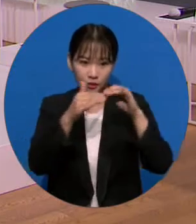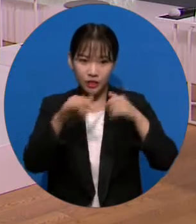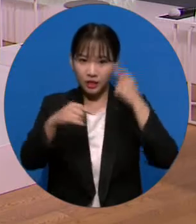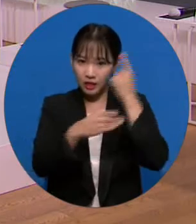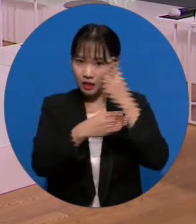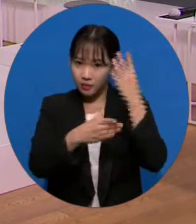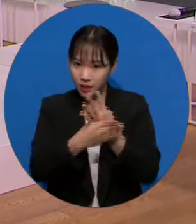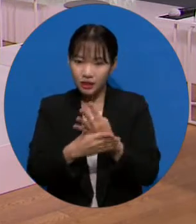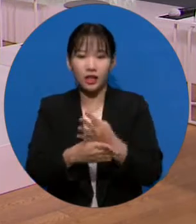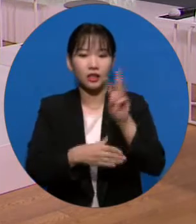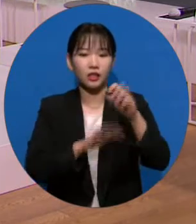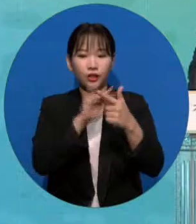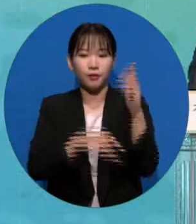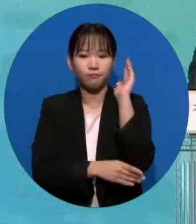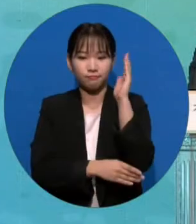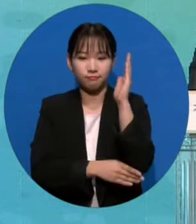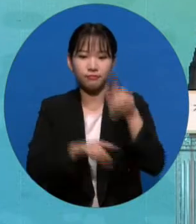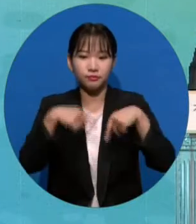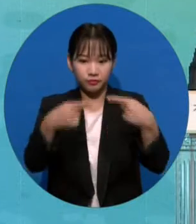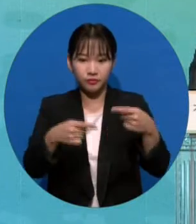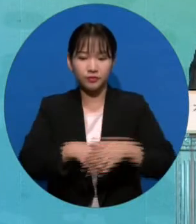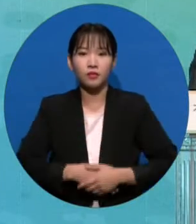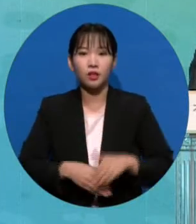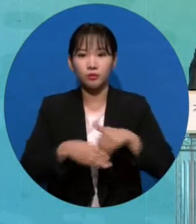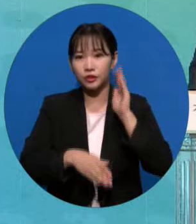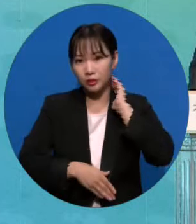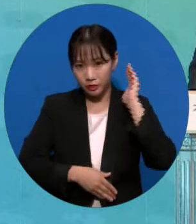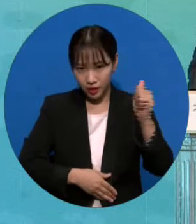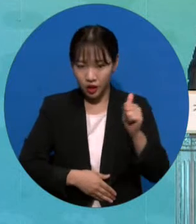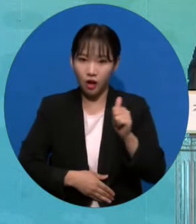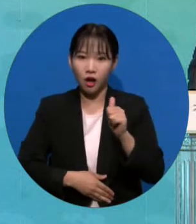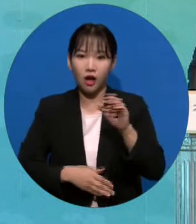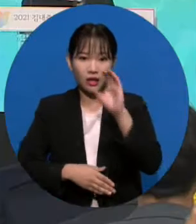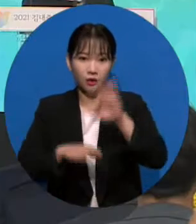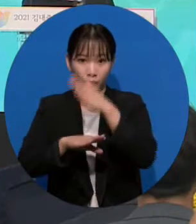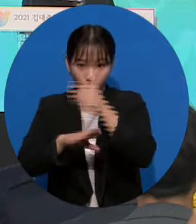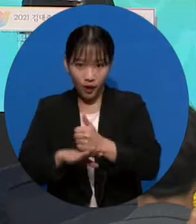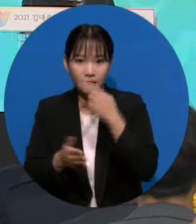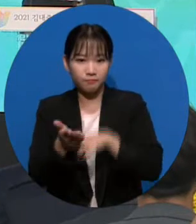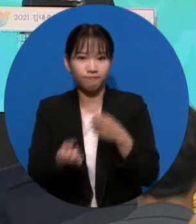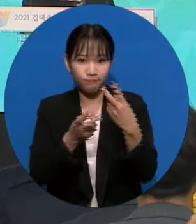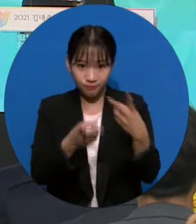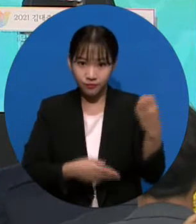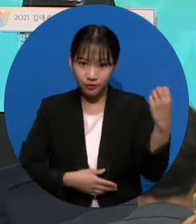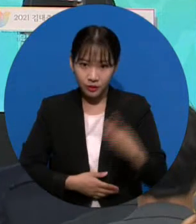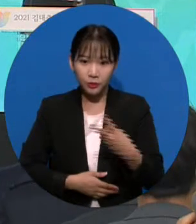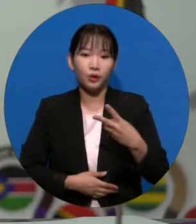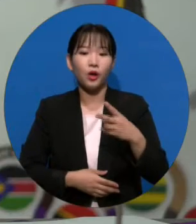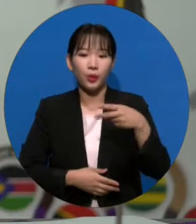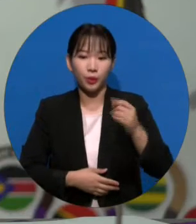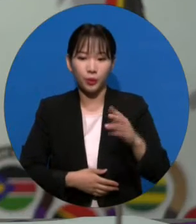등 36명이 연사로 나섰습니다. 문재인 대통령과 프란치스코 교황의 서신을 비롯해 사나나